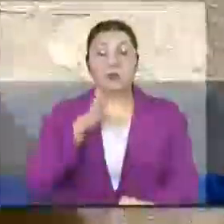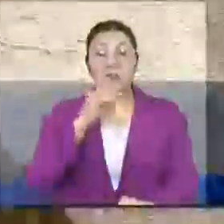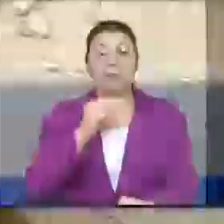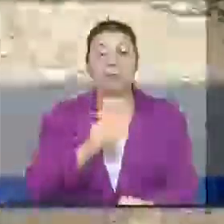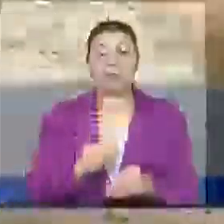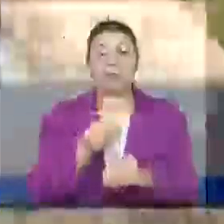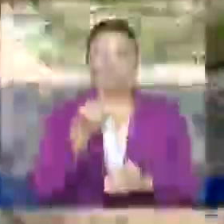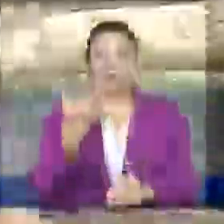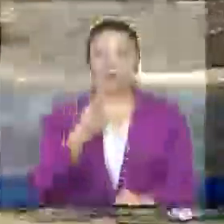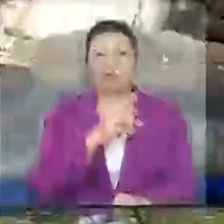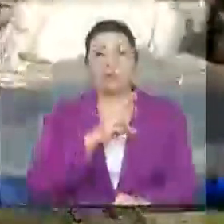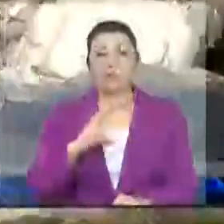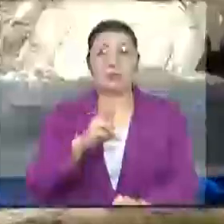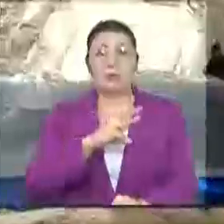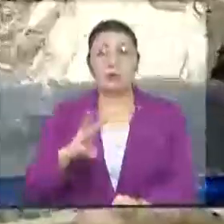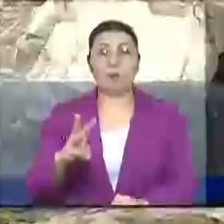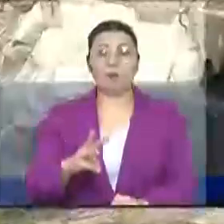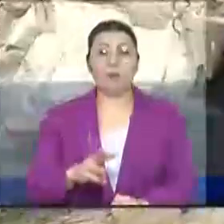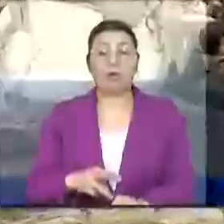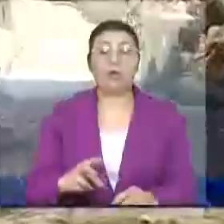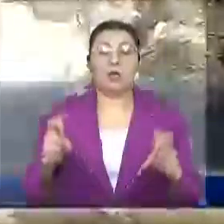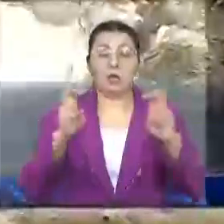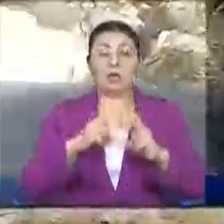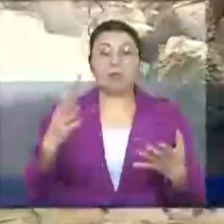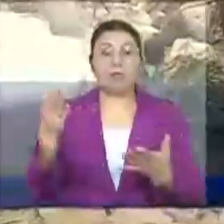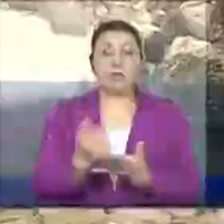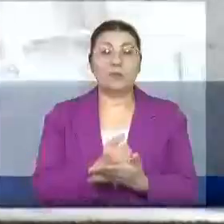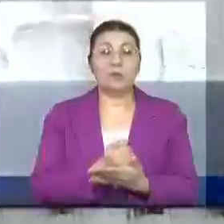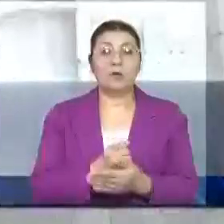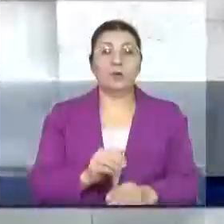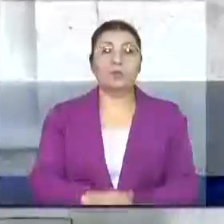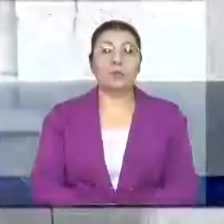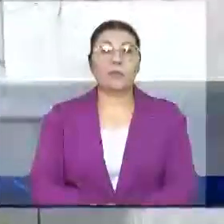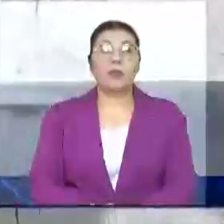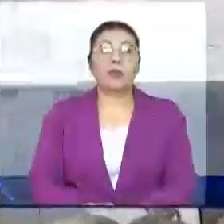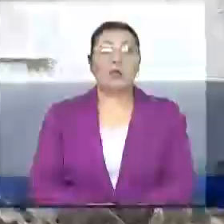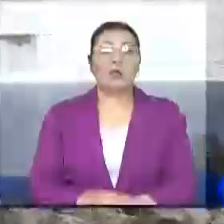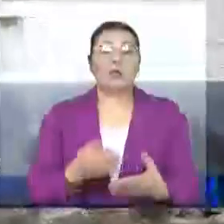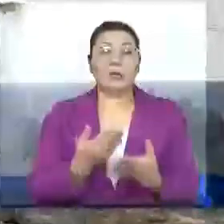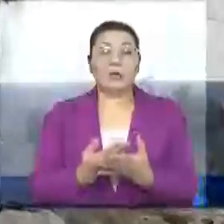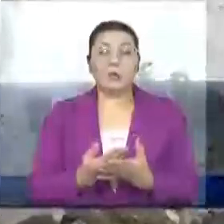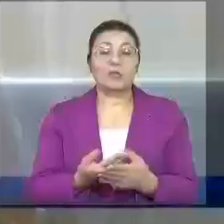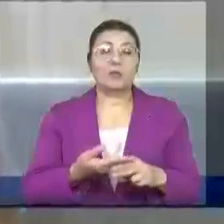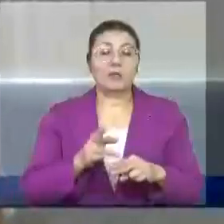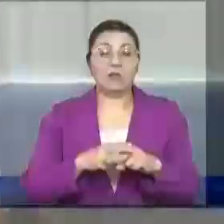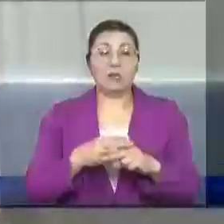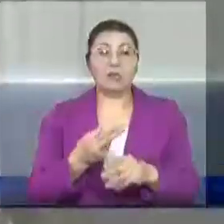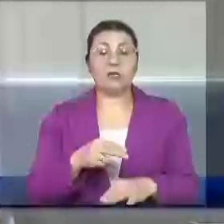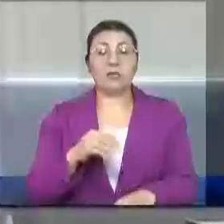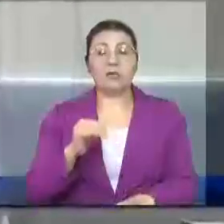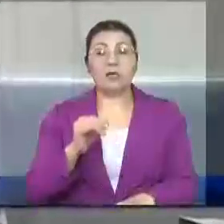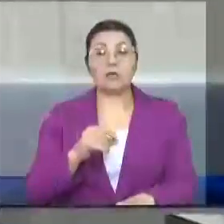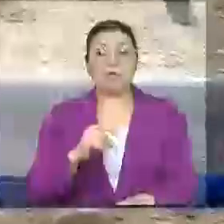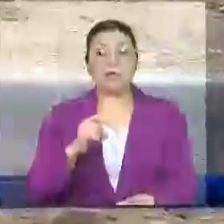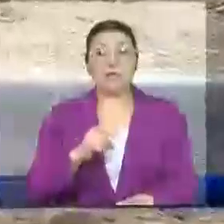15-20 минут арасында тауып алғашқы көмек көрсеттік. Айтып өтелік, жер сілкінісі жиі болатын Алматы қаласының